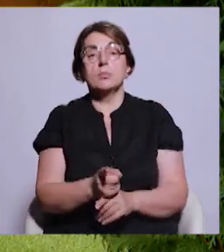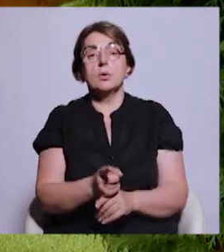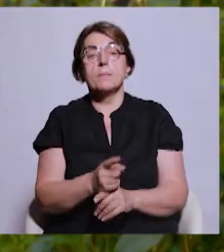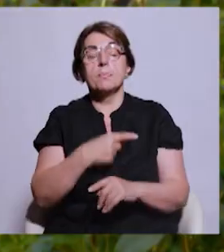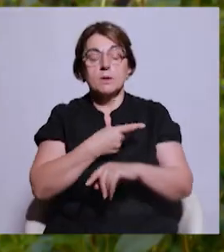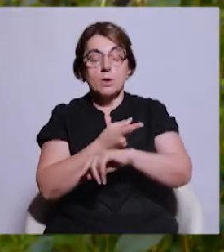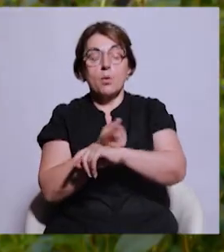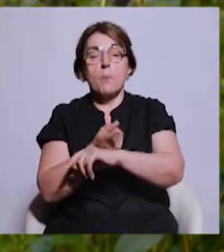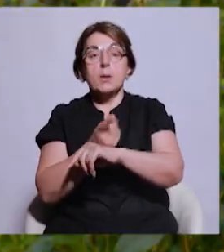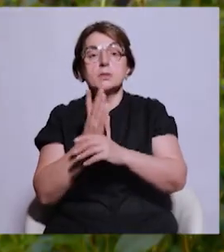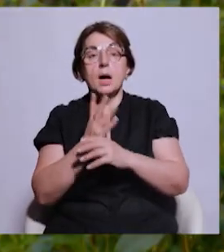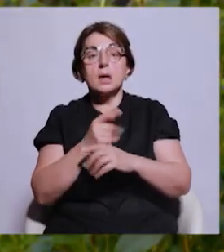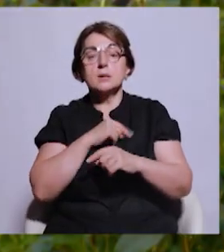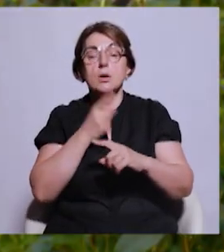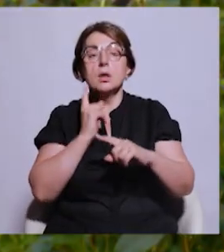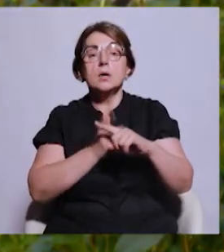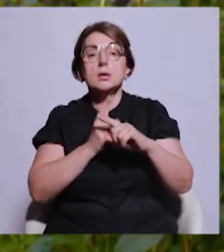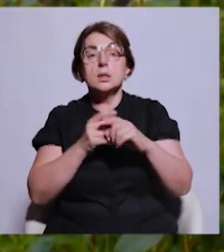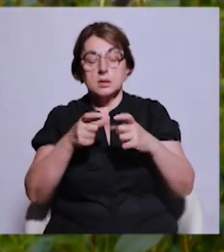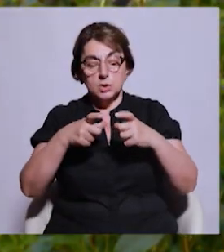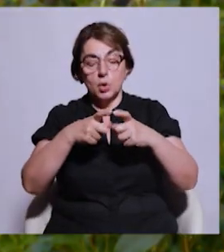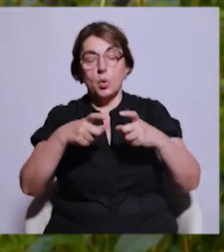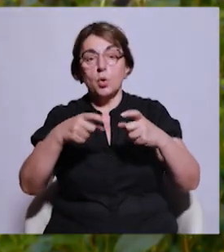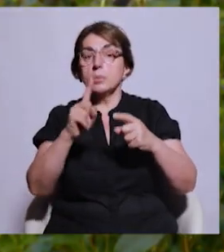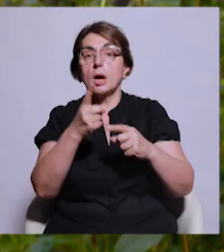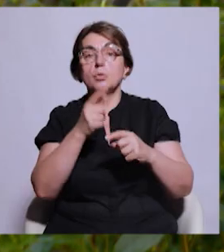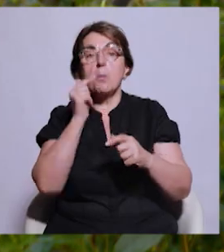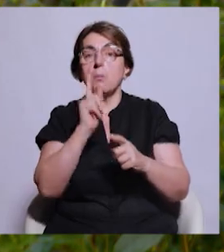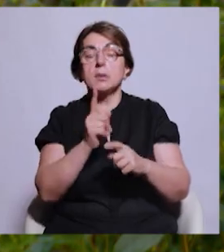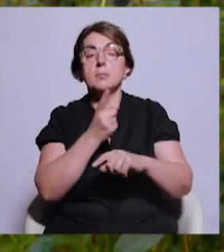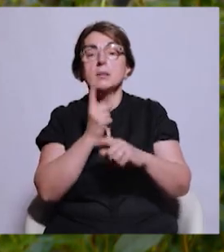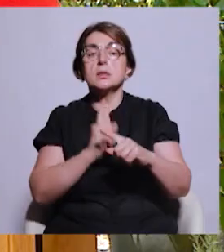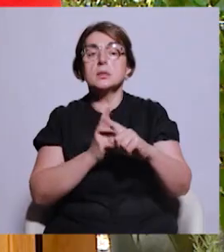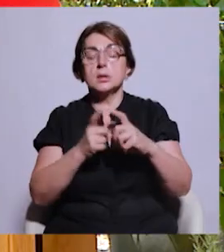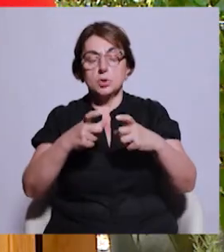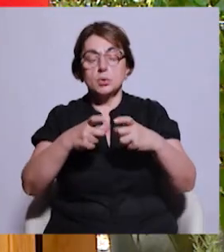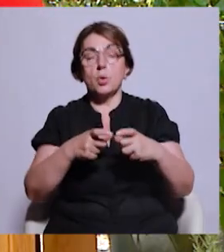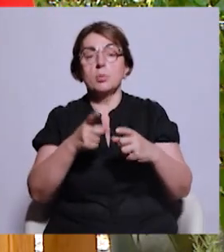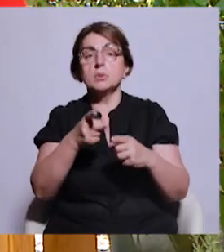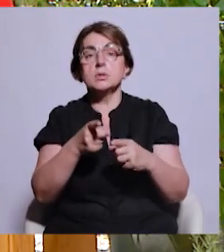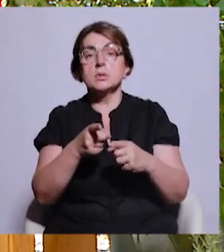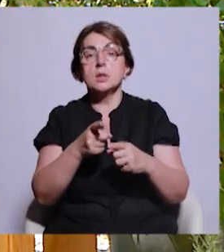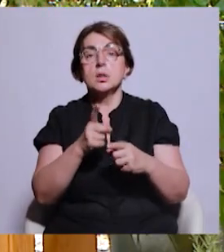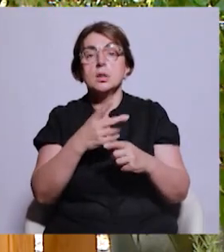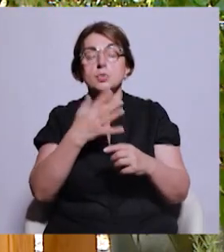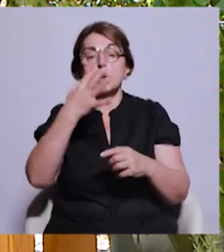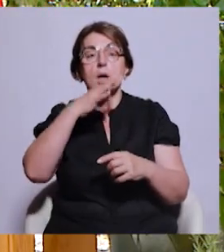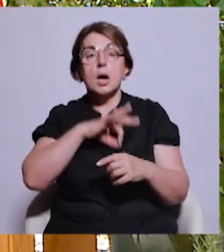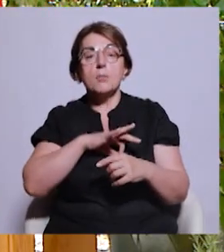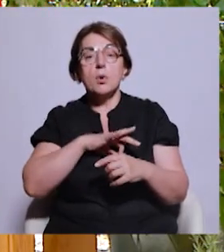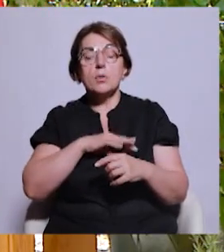იმით, რომ კომპასი არის ლითონის კოლოფი და რატომ აინს და მაინც ლითონის? რადგანაც ის